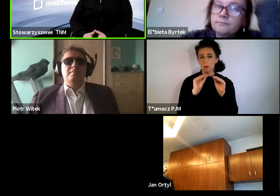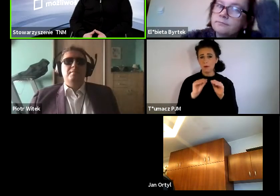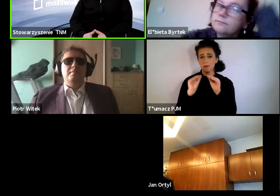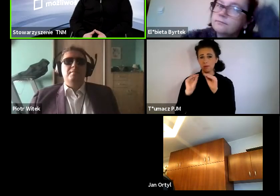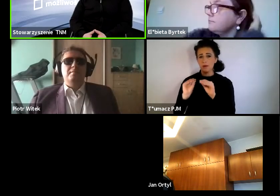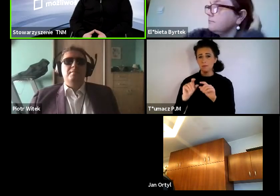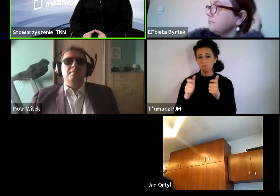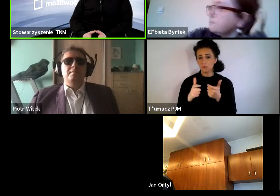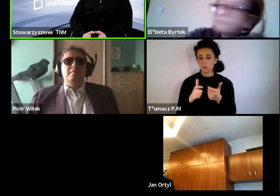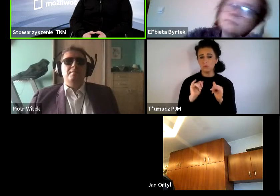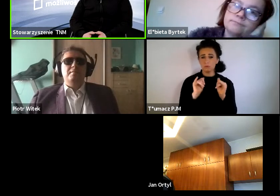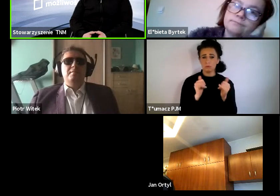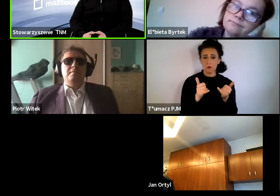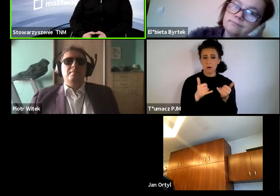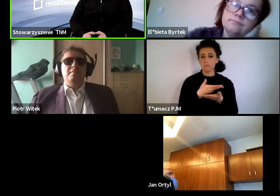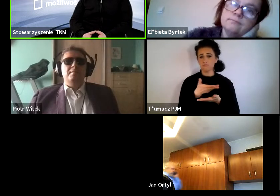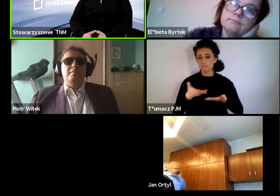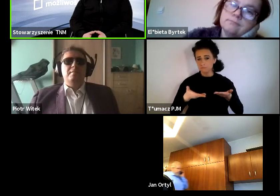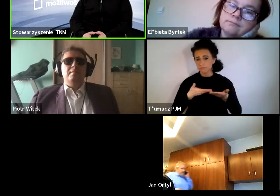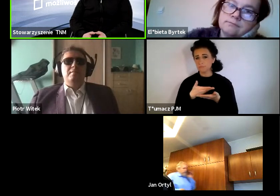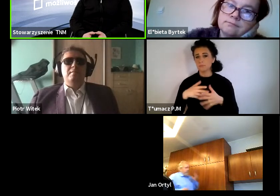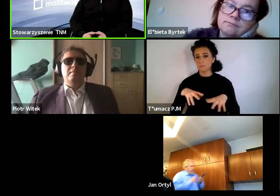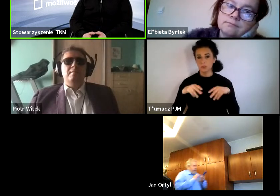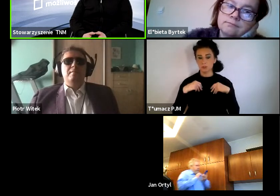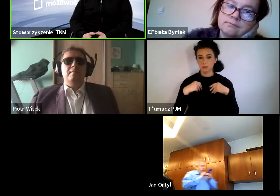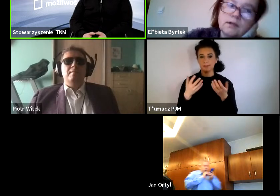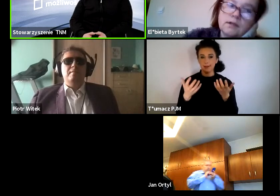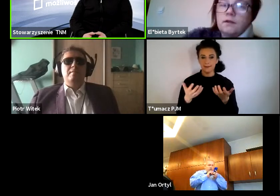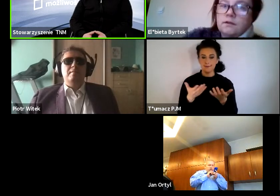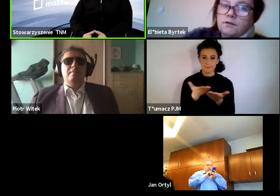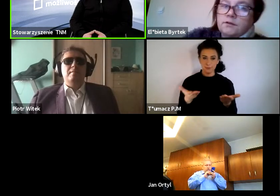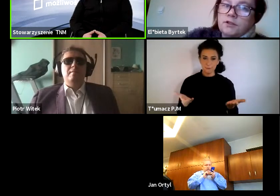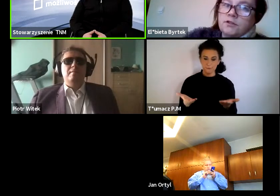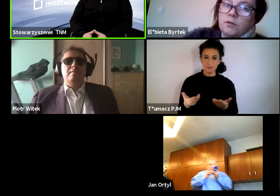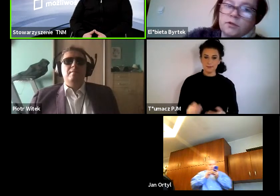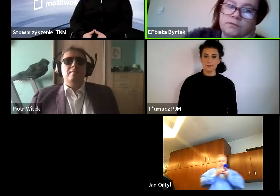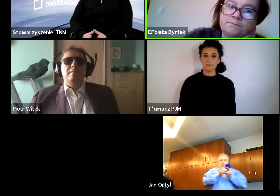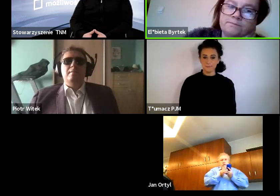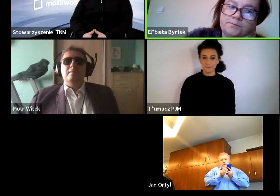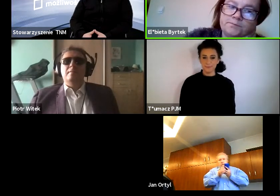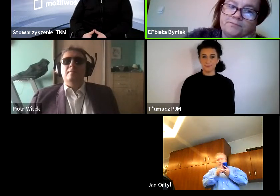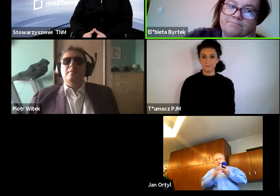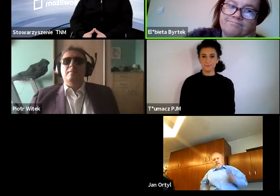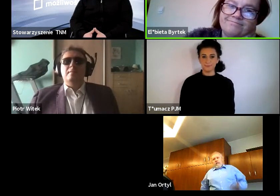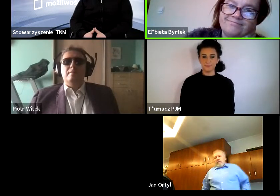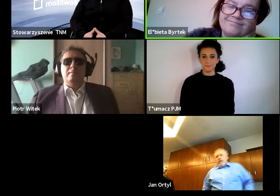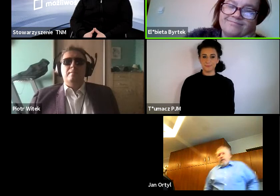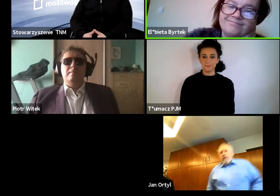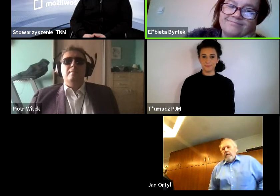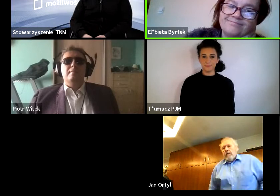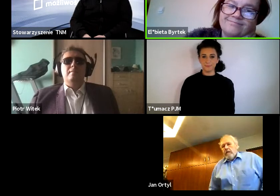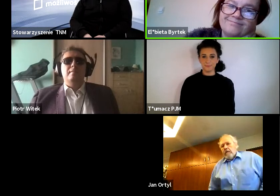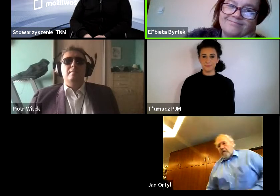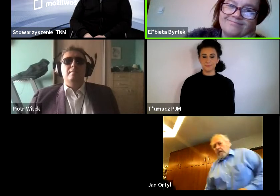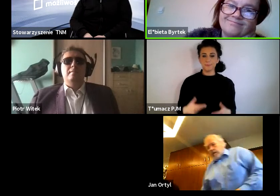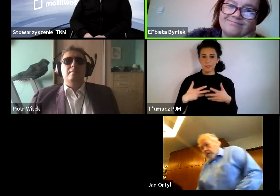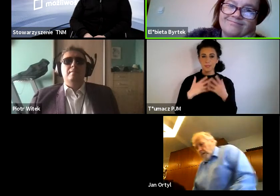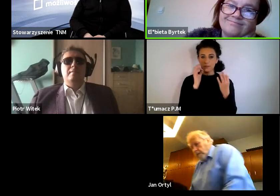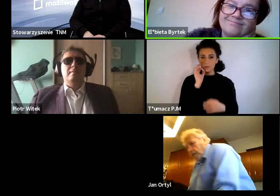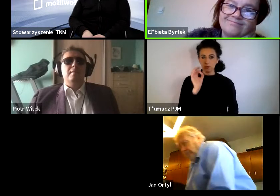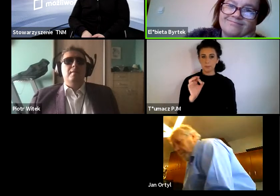więc tutaj będzie na pewno przestrzeń, ponieważ dzień dyskusja dobry. Jest przewidziana po prezentacji. Dzień